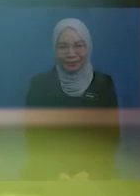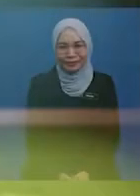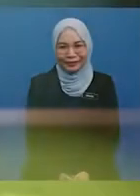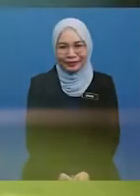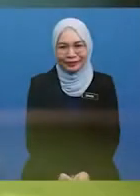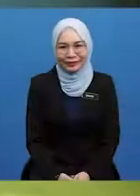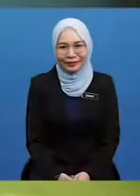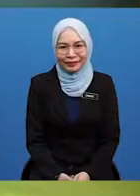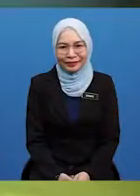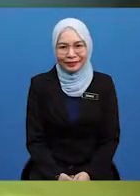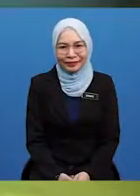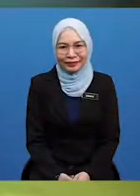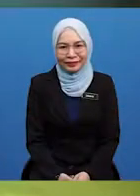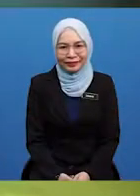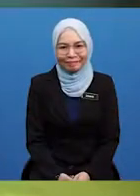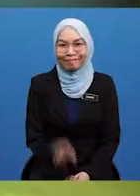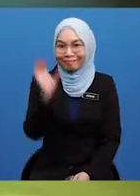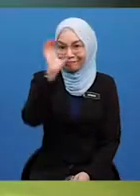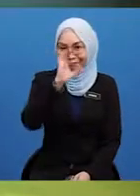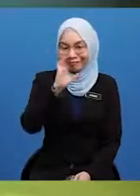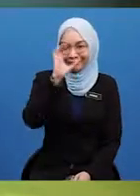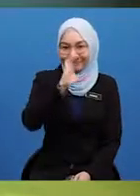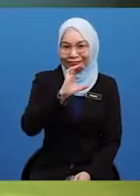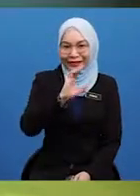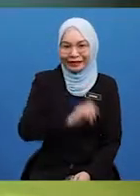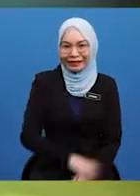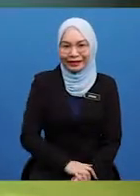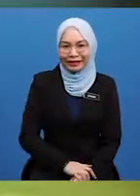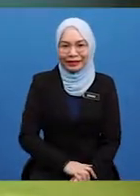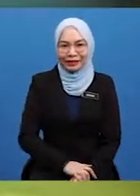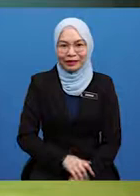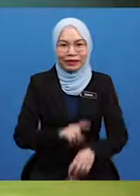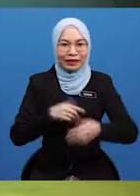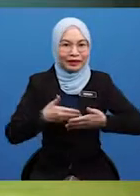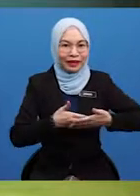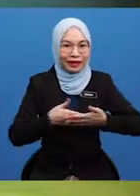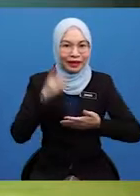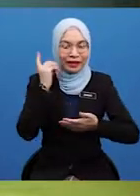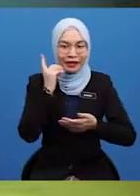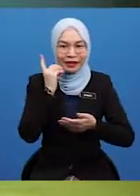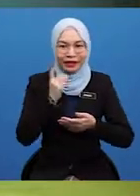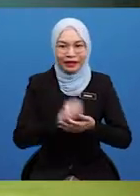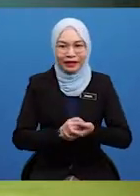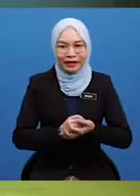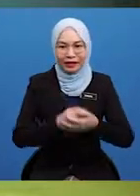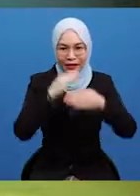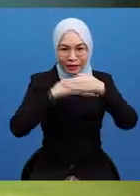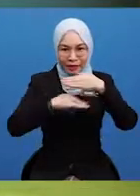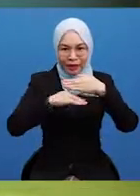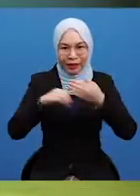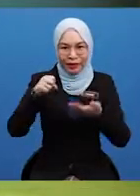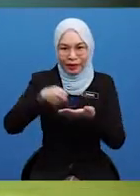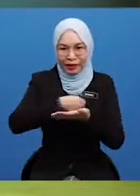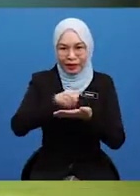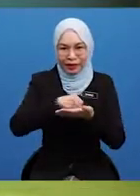mencari tim base anak dara di bawah sarang burung tempua salam sembah